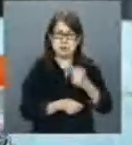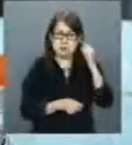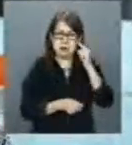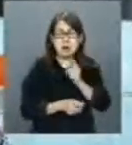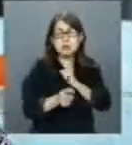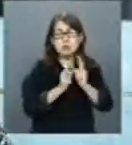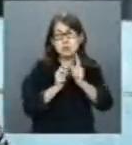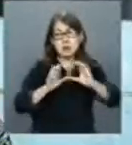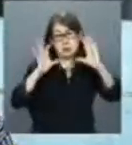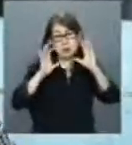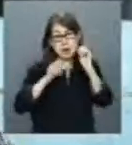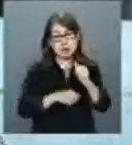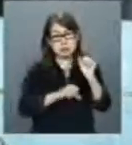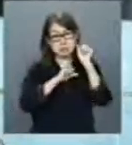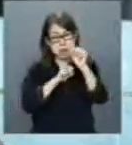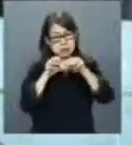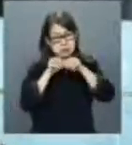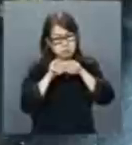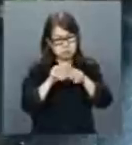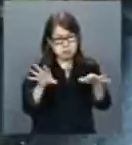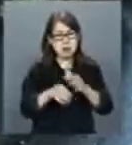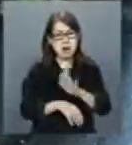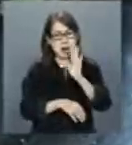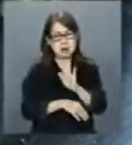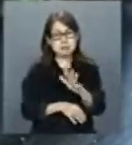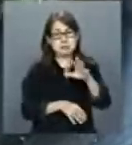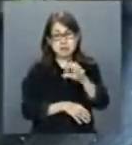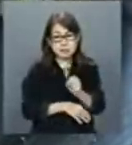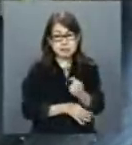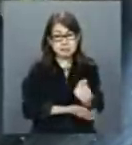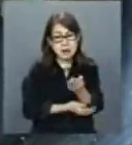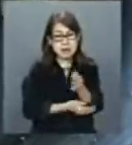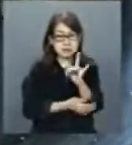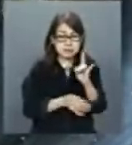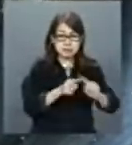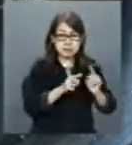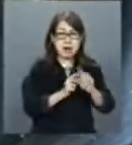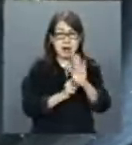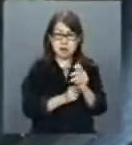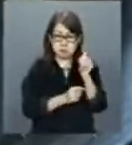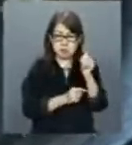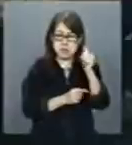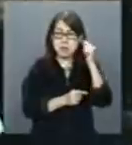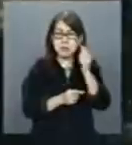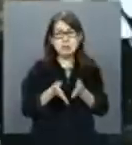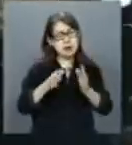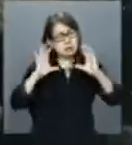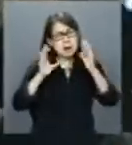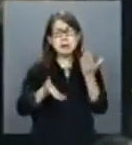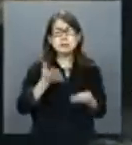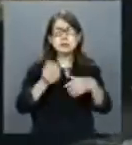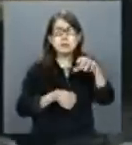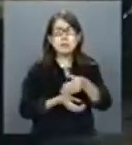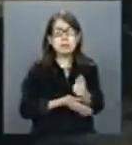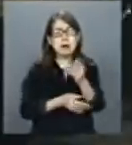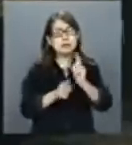พื้นที่ฟื้นฟูทรัพยากรอะไรเงี้ยก็โชคดีมาเจอหน่วยงานของรัฐหน่วยงานกรมประมงอย่างท่